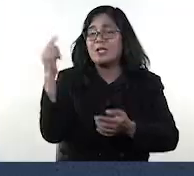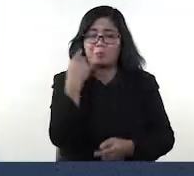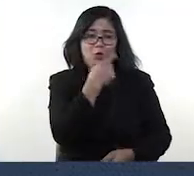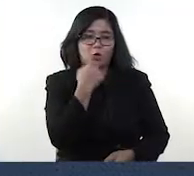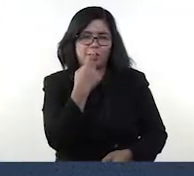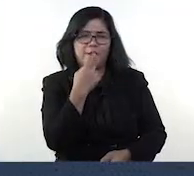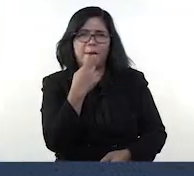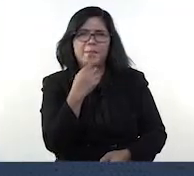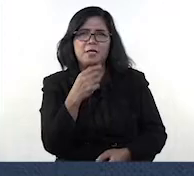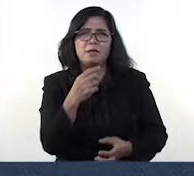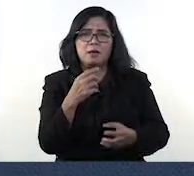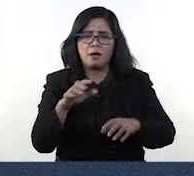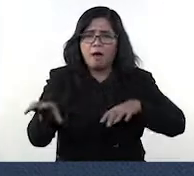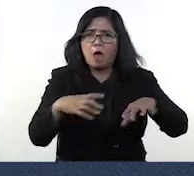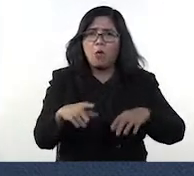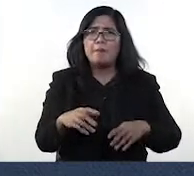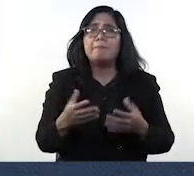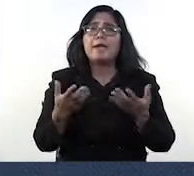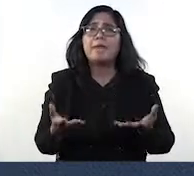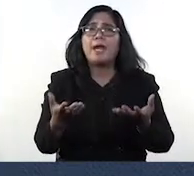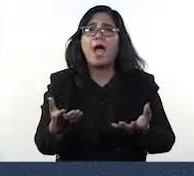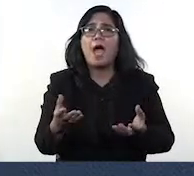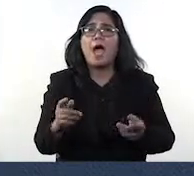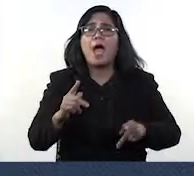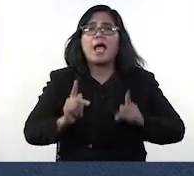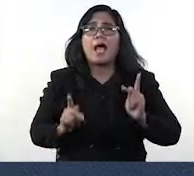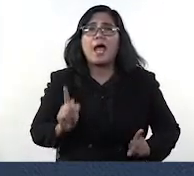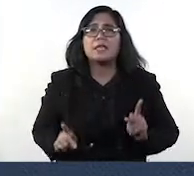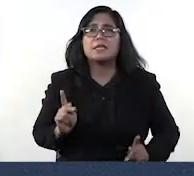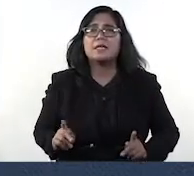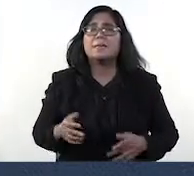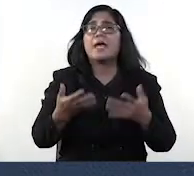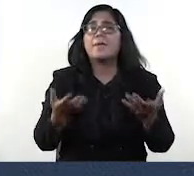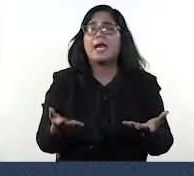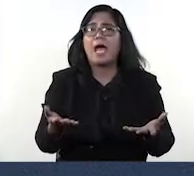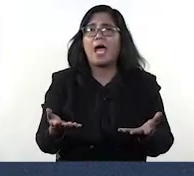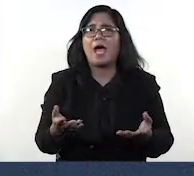kita Alkitab yang dari buahnyalah selalu dapat dikenal dan buah roh ialah kasih sukacita